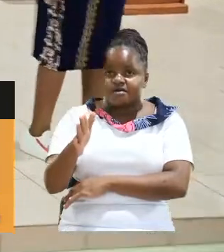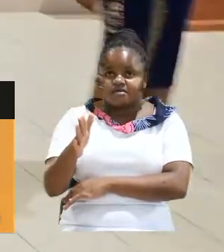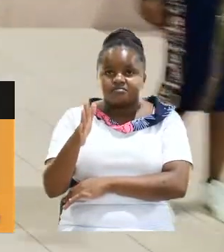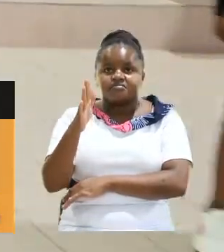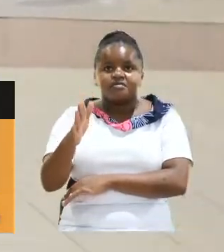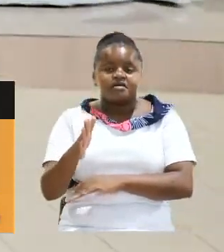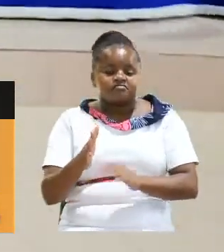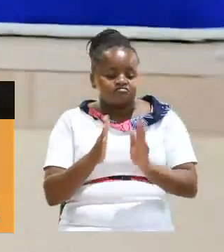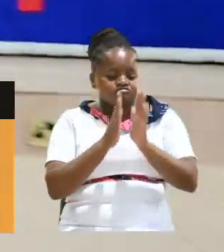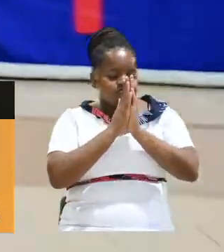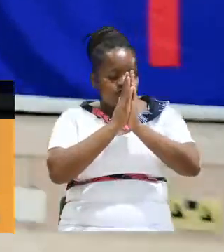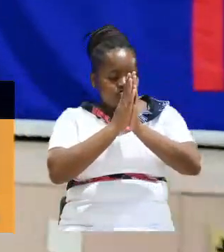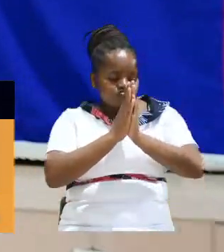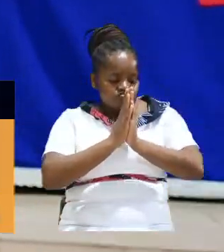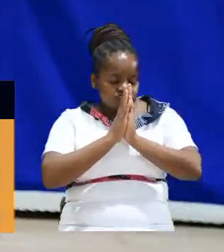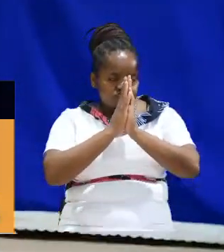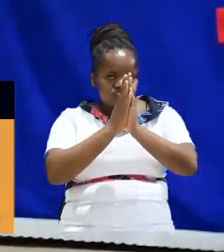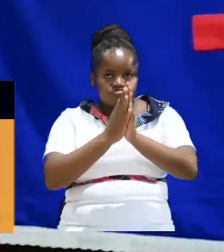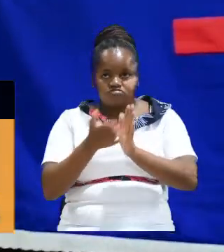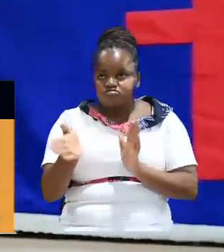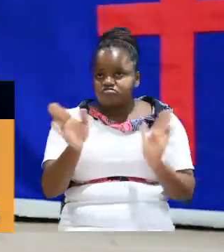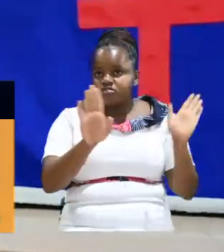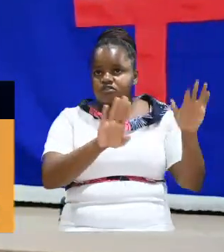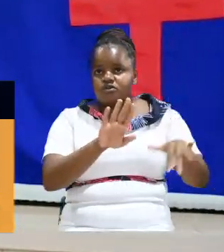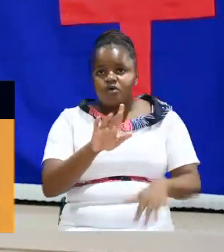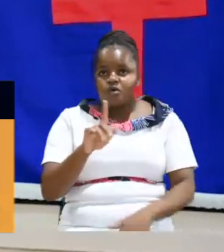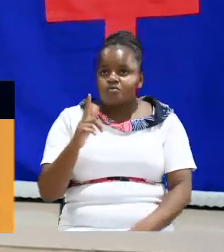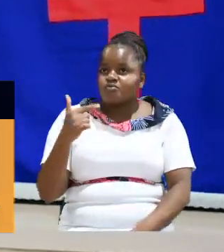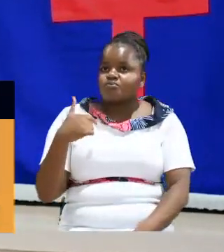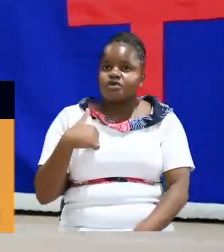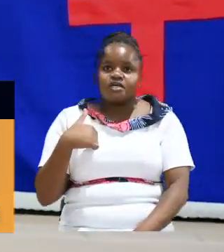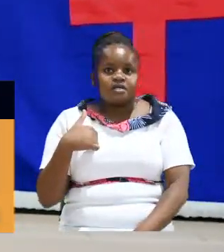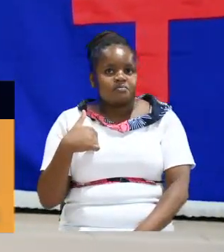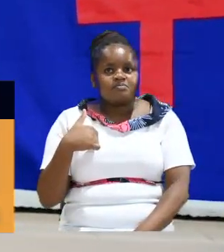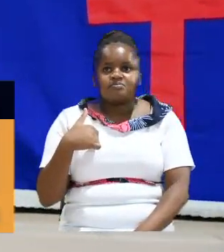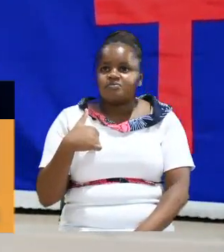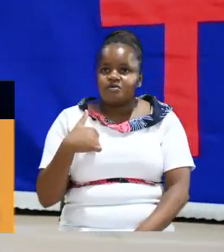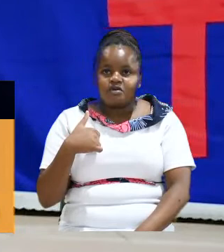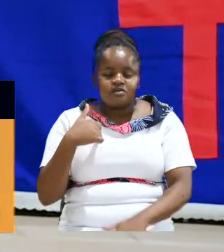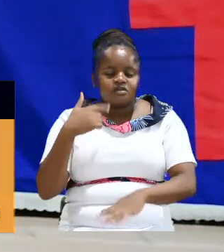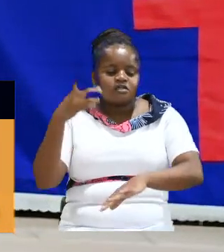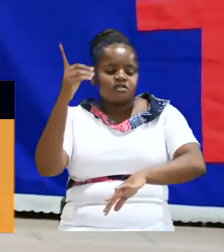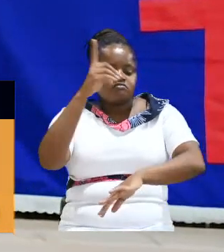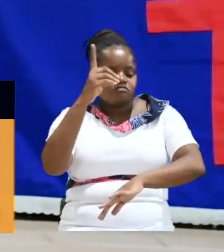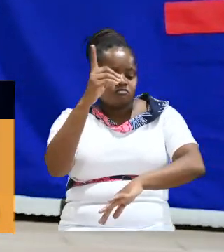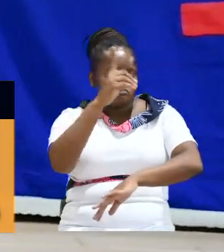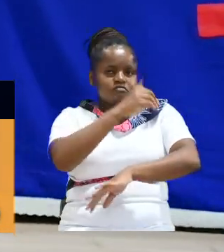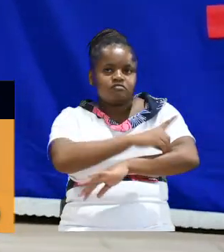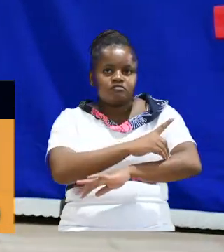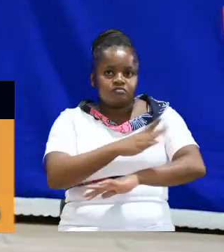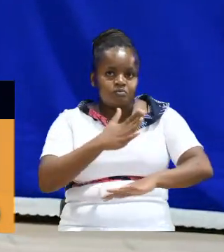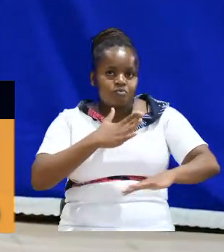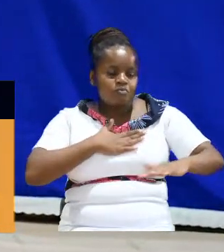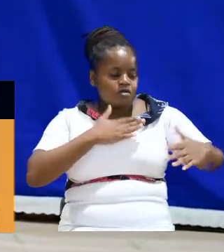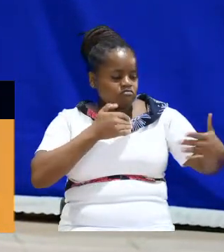Baba, ninaomba nirekebishe. Siku zangu